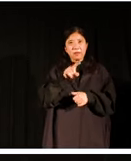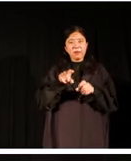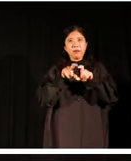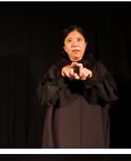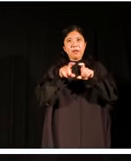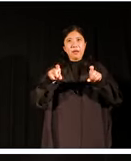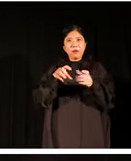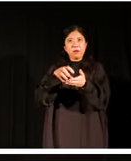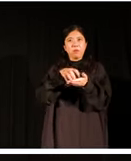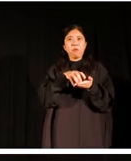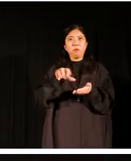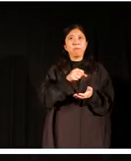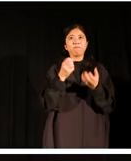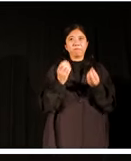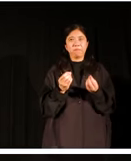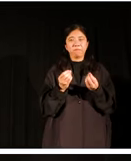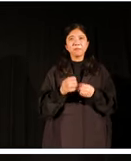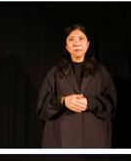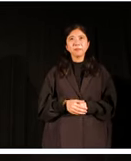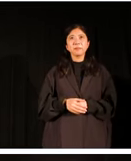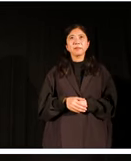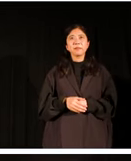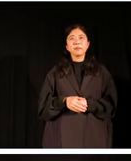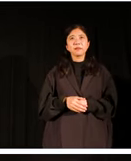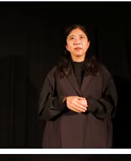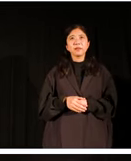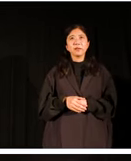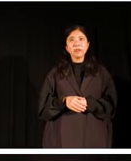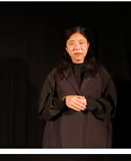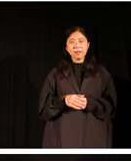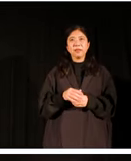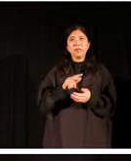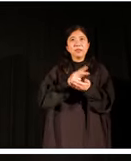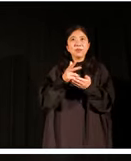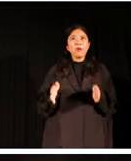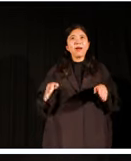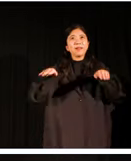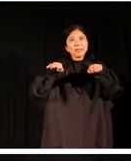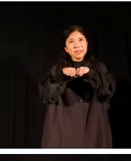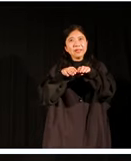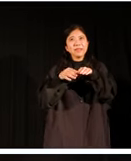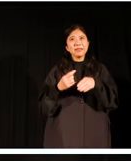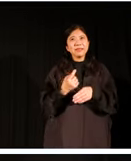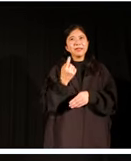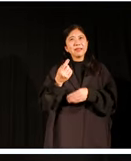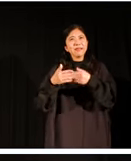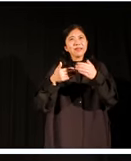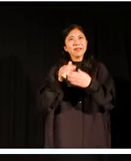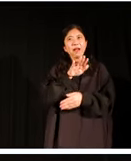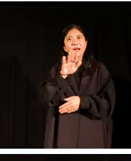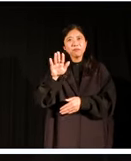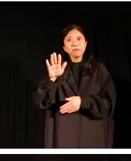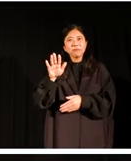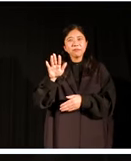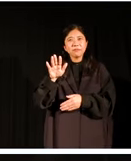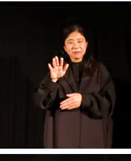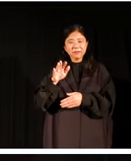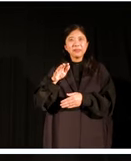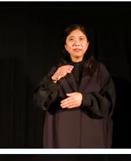なさっていますえ会場にいらっしゃる方の中には姫売平和記念資料官にえ訪れたことがあるえ